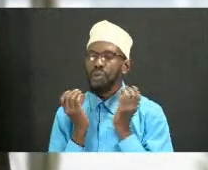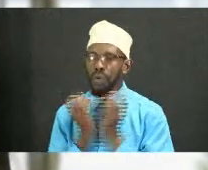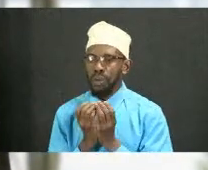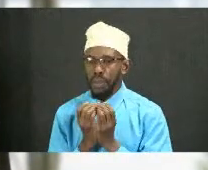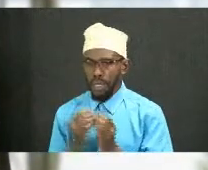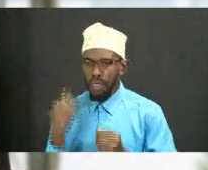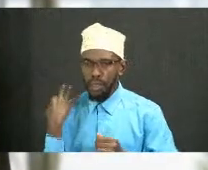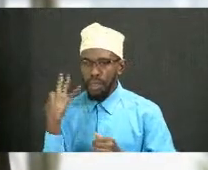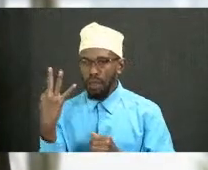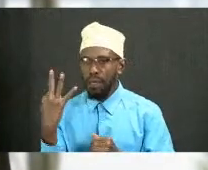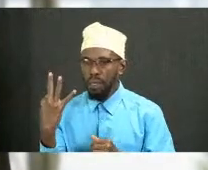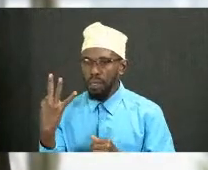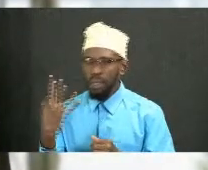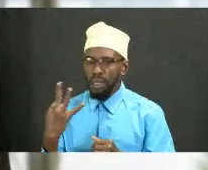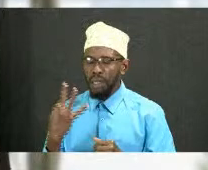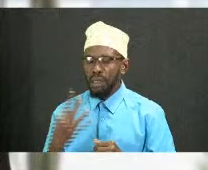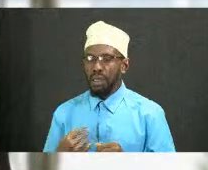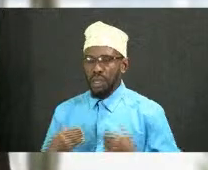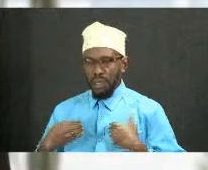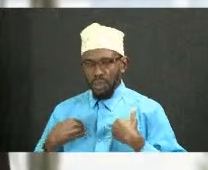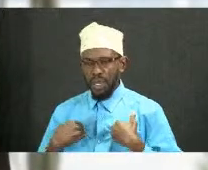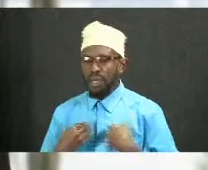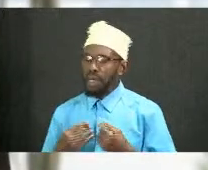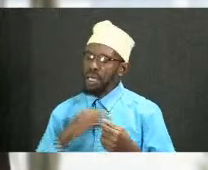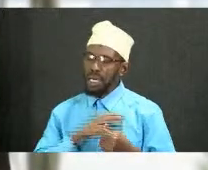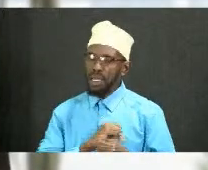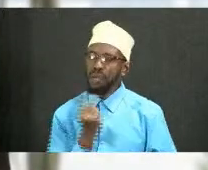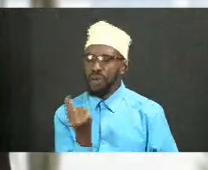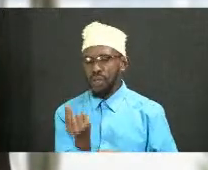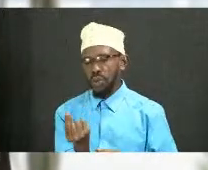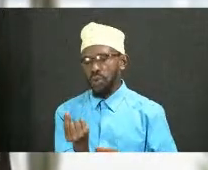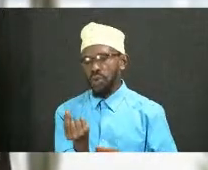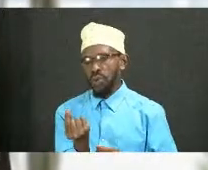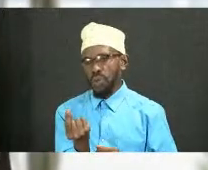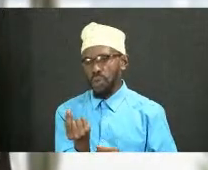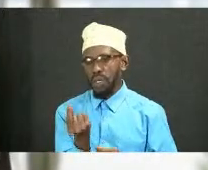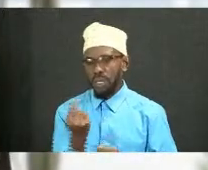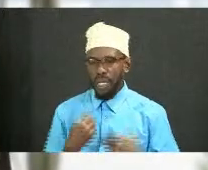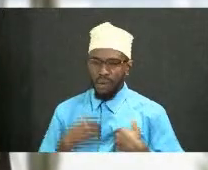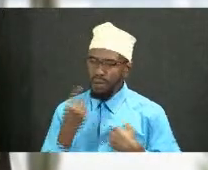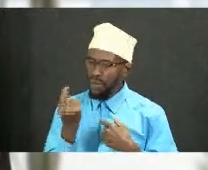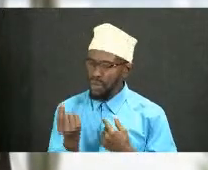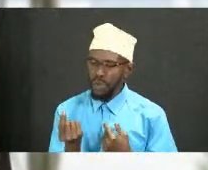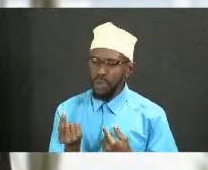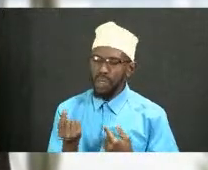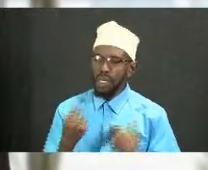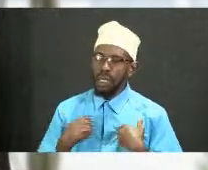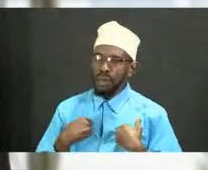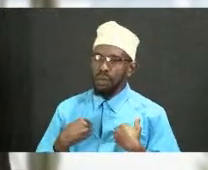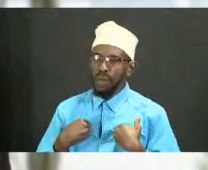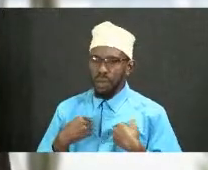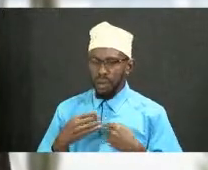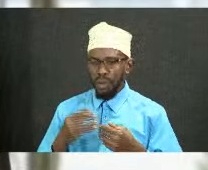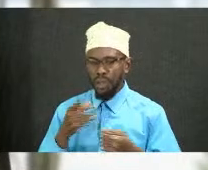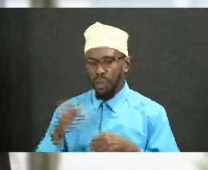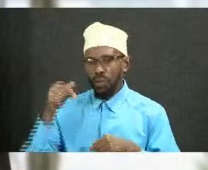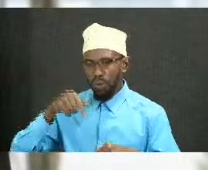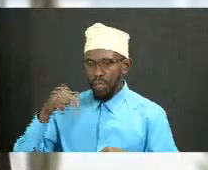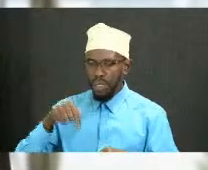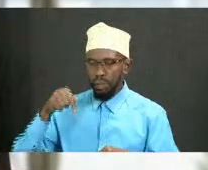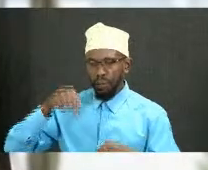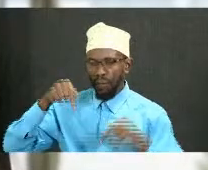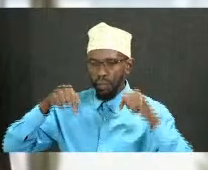wasallam. Ya tatu anasema wal-qana'atu bil-qalil, kukinai utosheke na kile ambacho Mwenyezi Mungu amekujalia. Kama amekujalia wewe